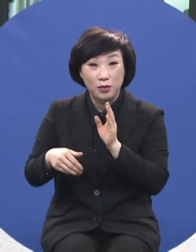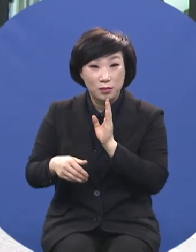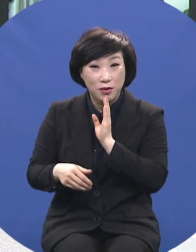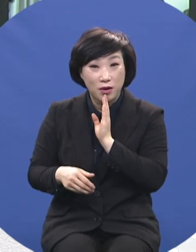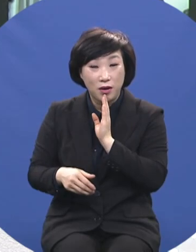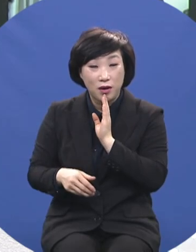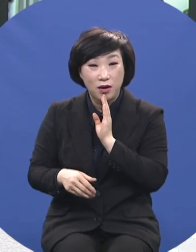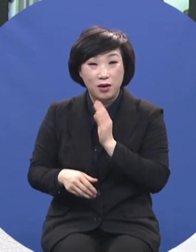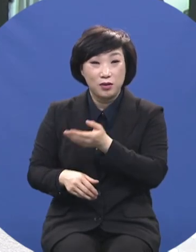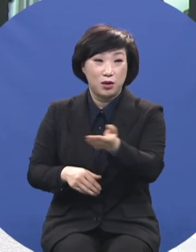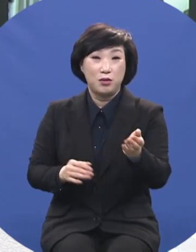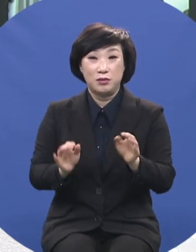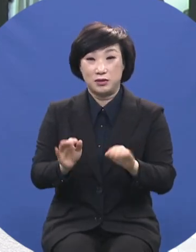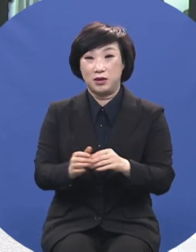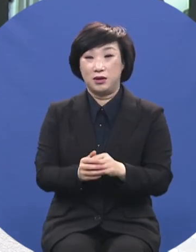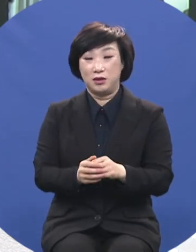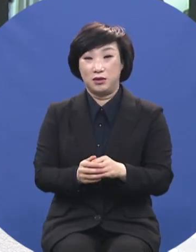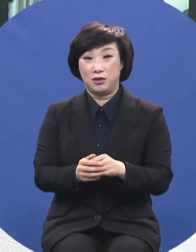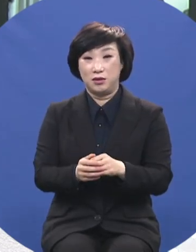말로,